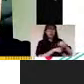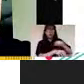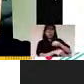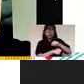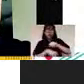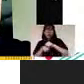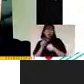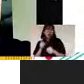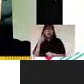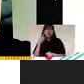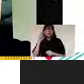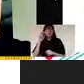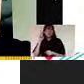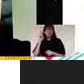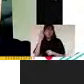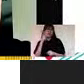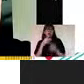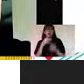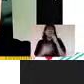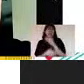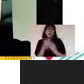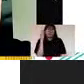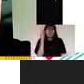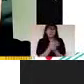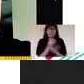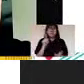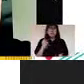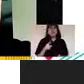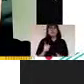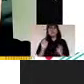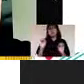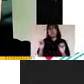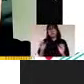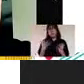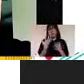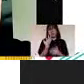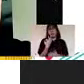bukan lagi fenomena baru gitu. Saya ingin share sedikit